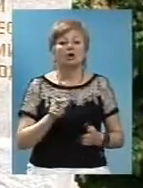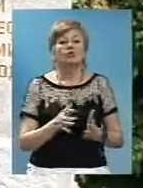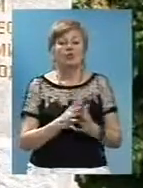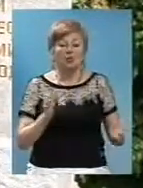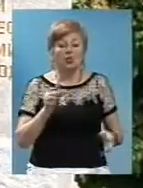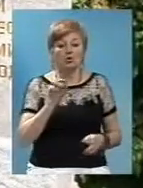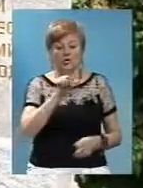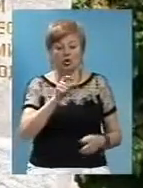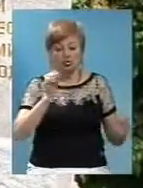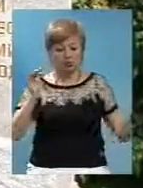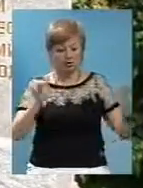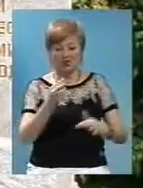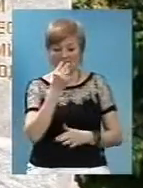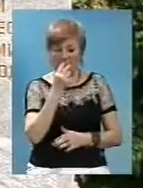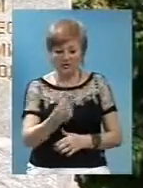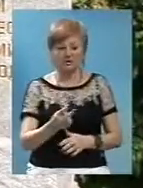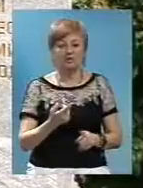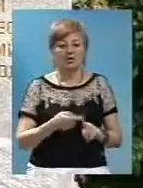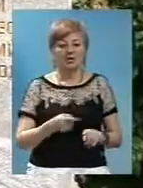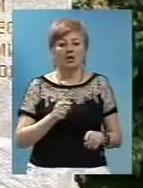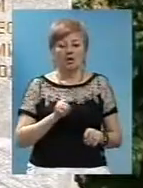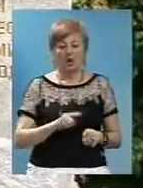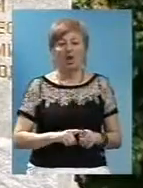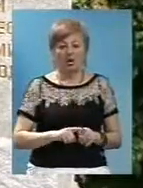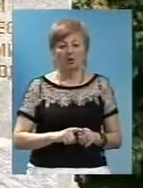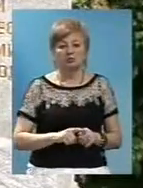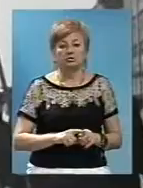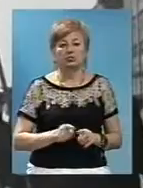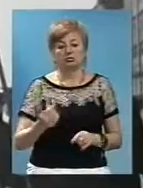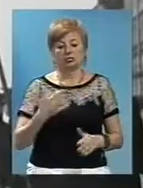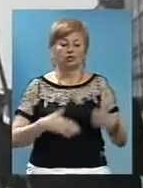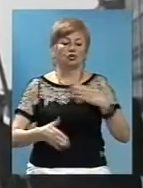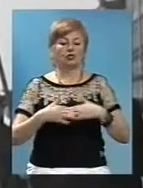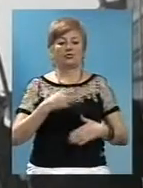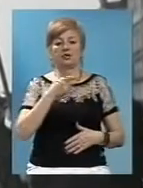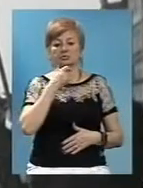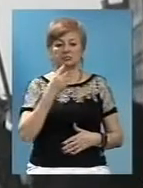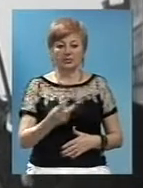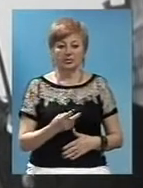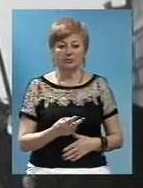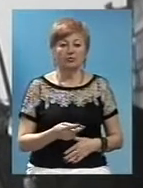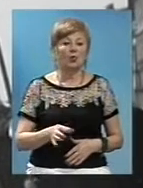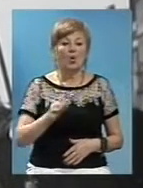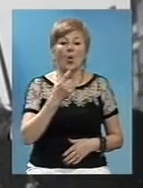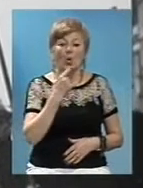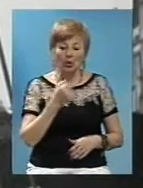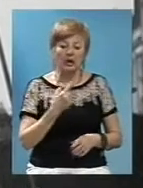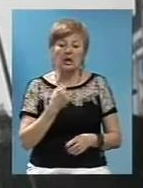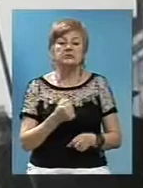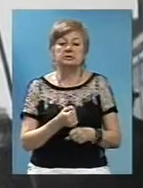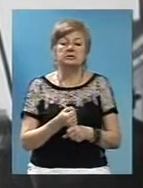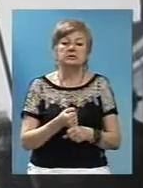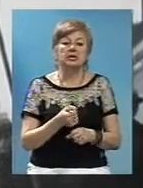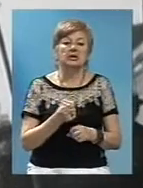глядачів, тим це більше задовольняло тих, хто приводив вирок у дію. Декрет про червоний терор від